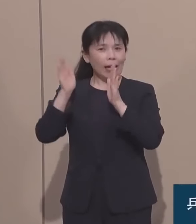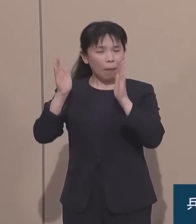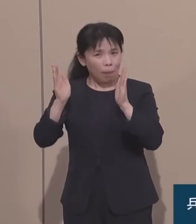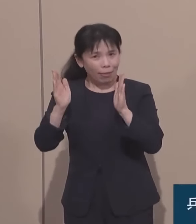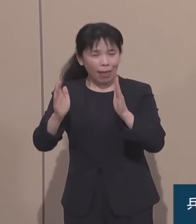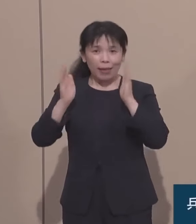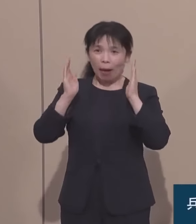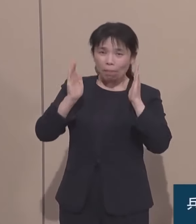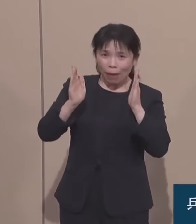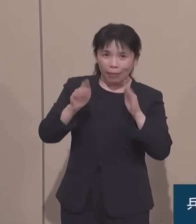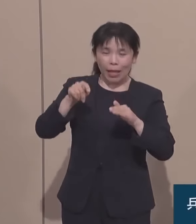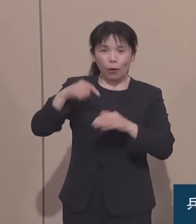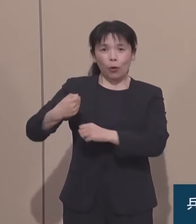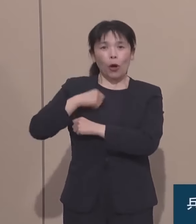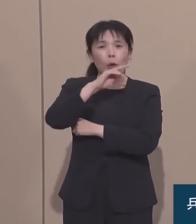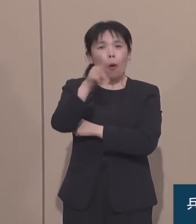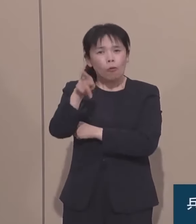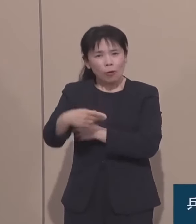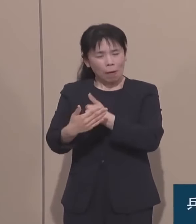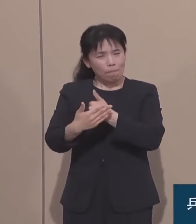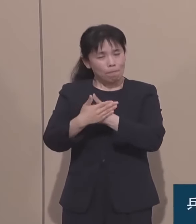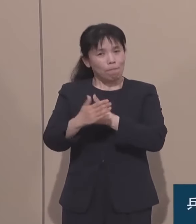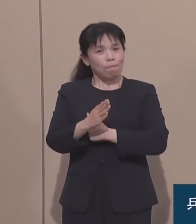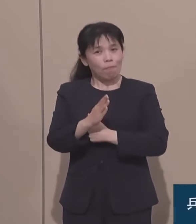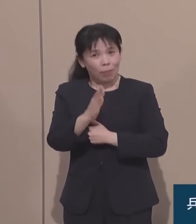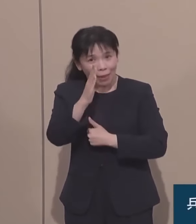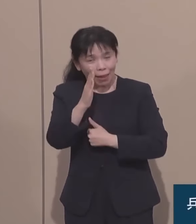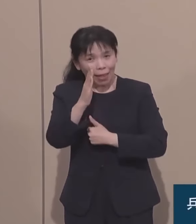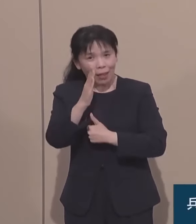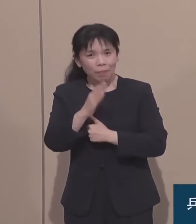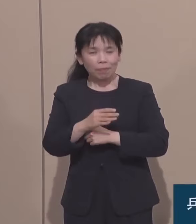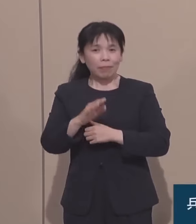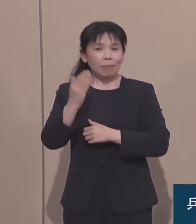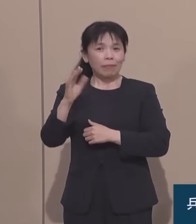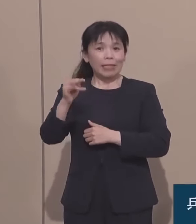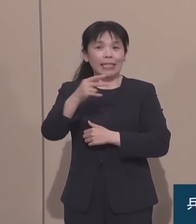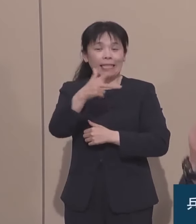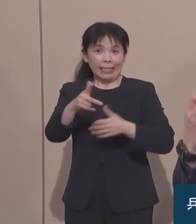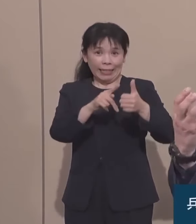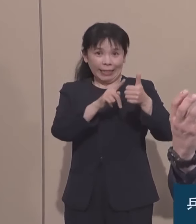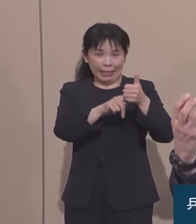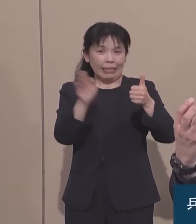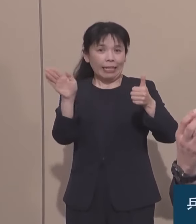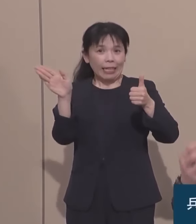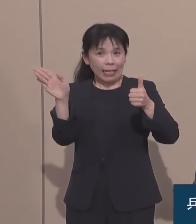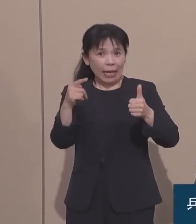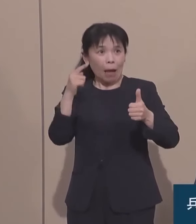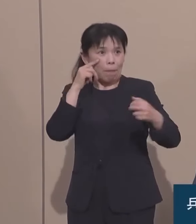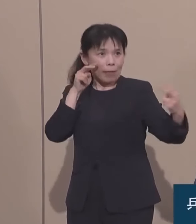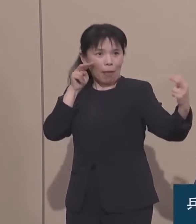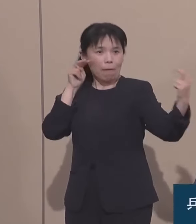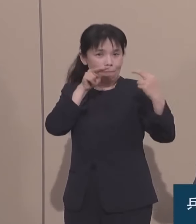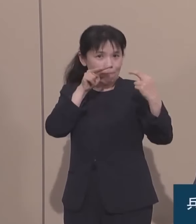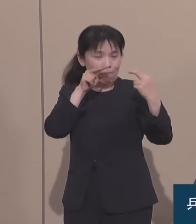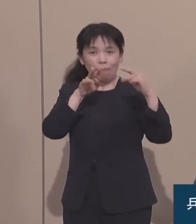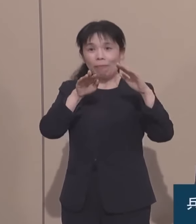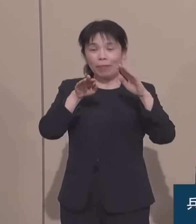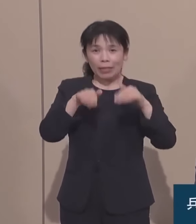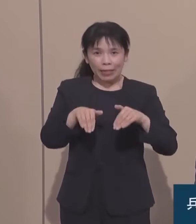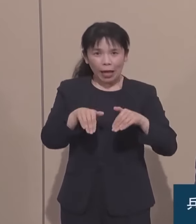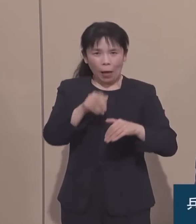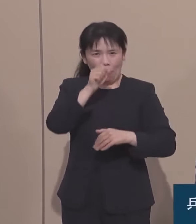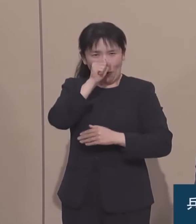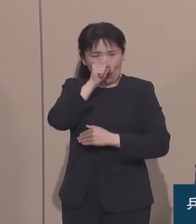頑張れ是非この兵庫県救ってくれそして全知事からは私は目で合図をいただきました